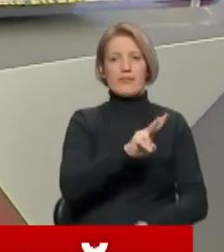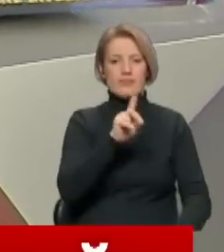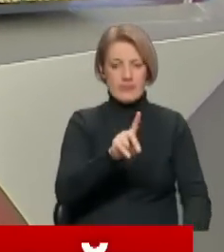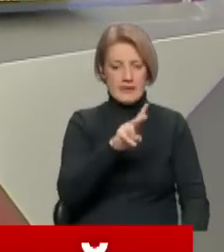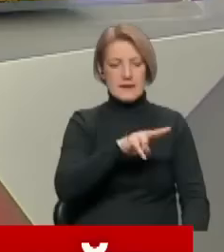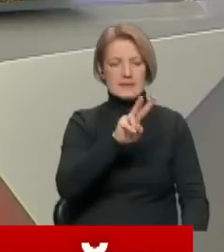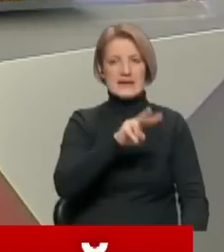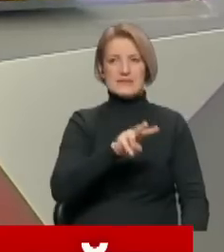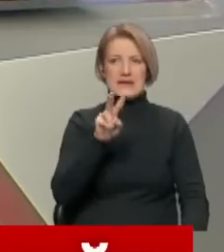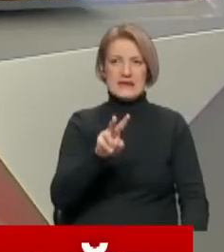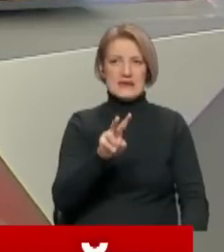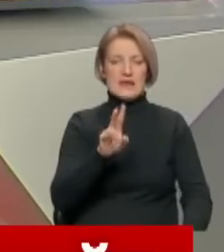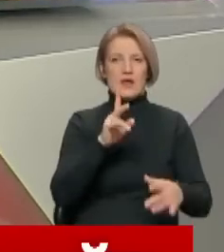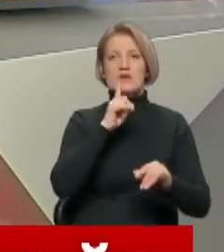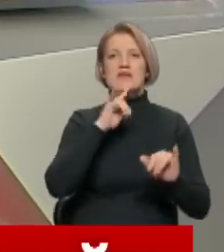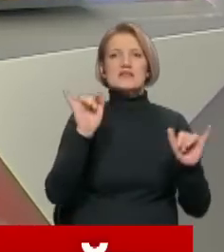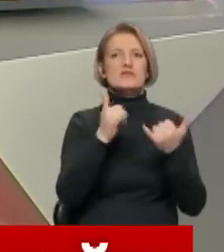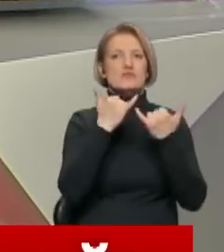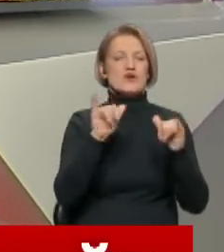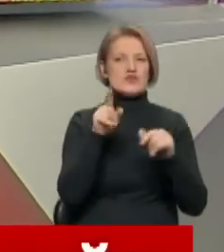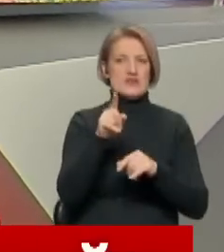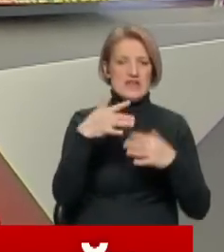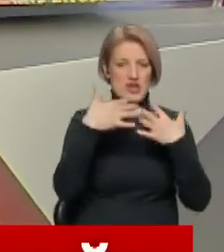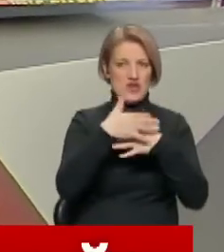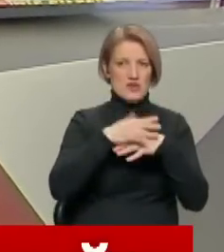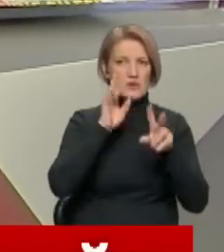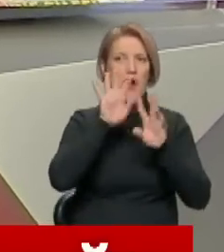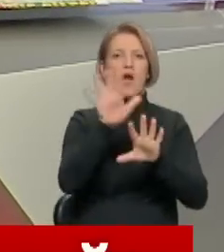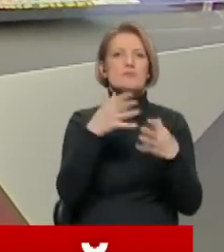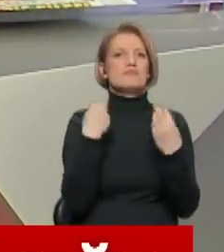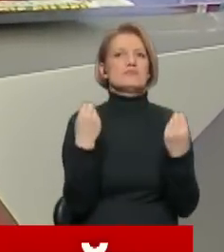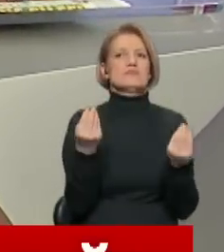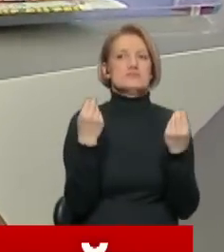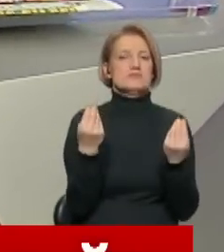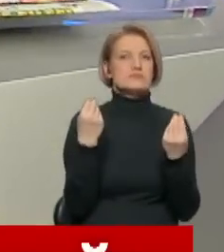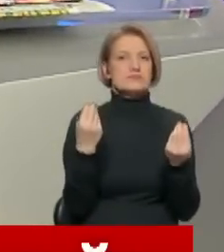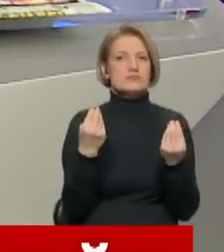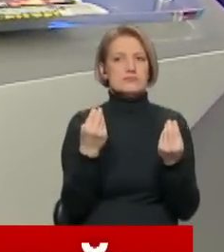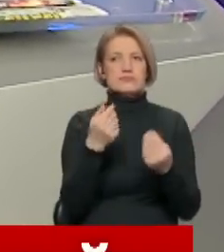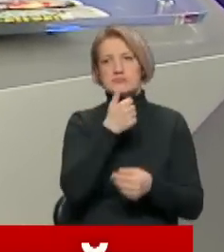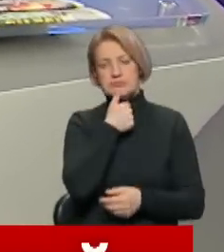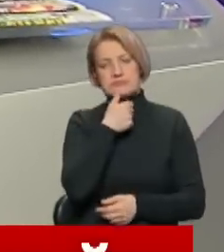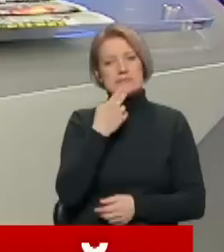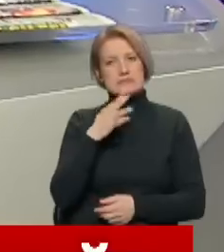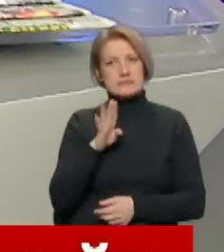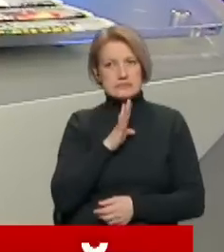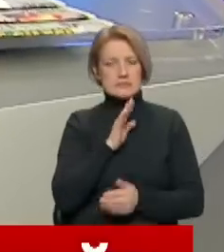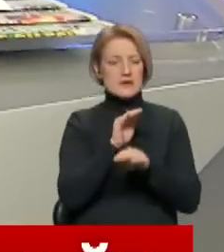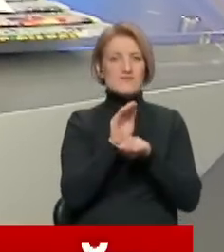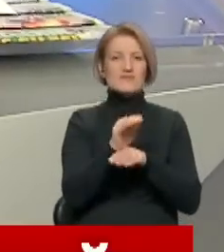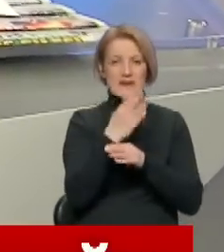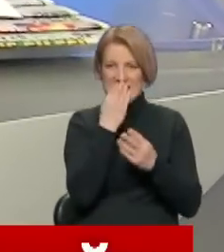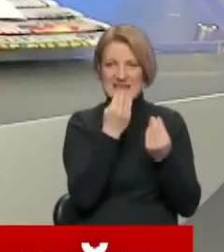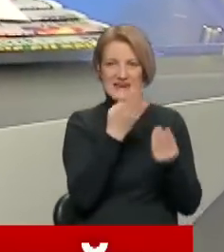2021-2022'ye bağlayan Noel yani yılbaşı gecesini görüyoruz Her şey yolunda böyle Babası kızına bir hamster hediye ediyor